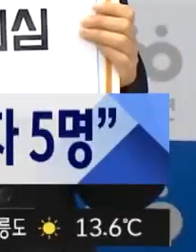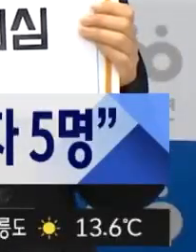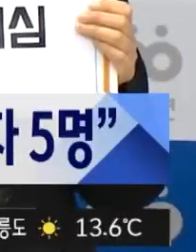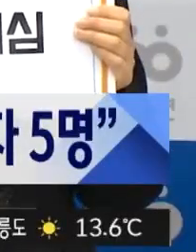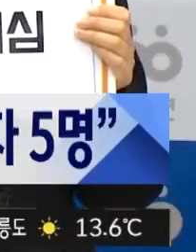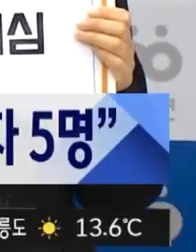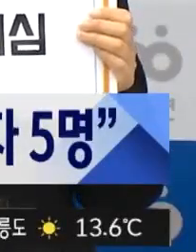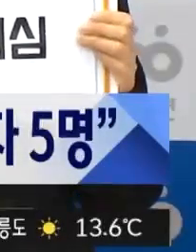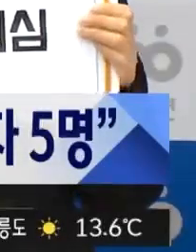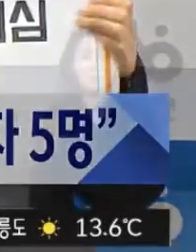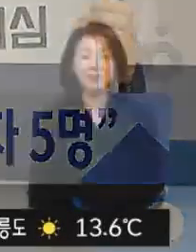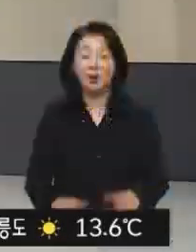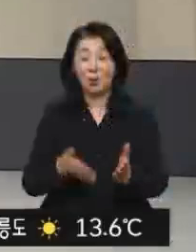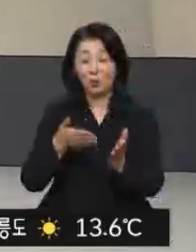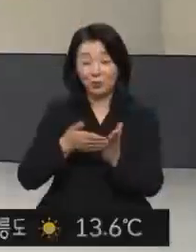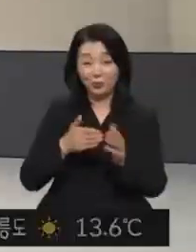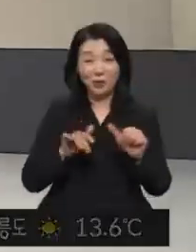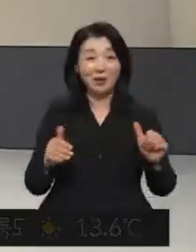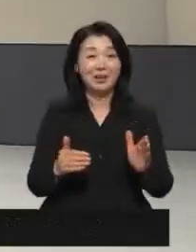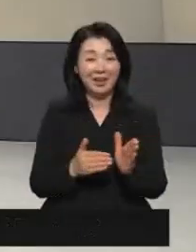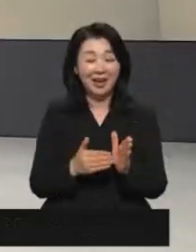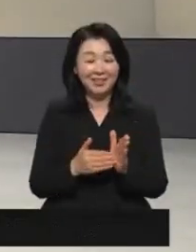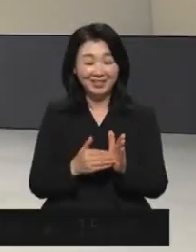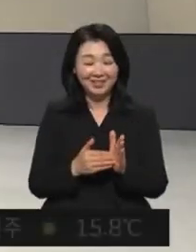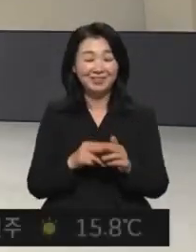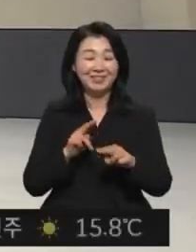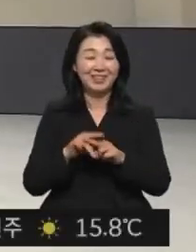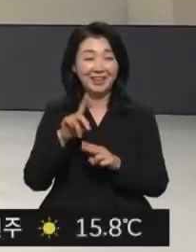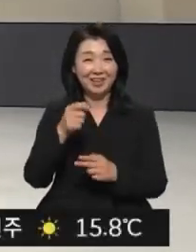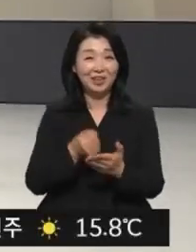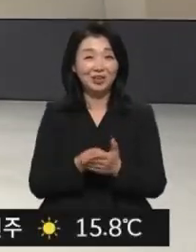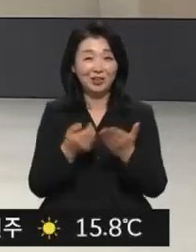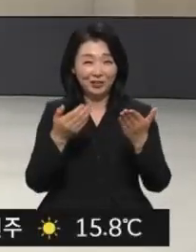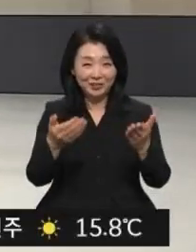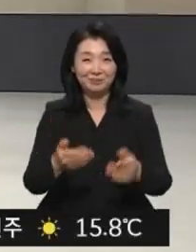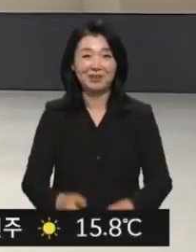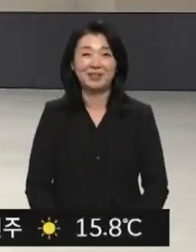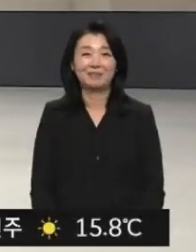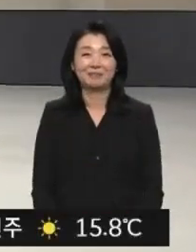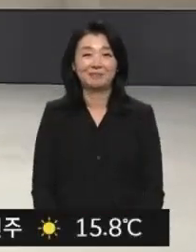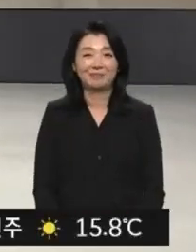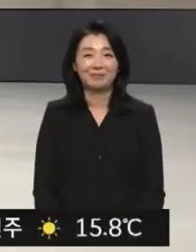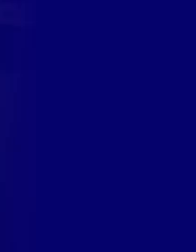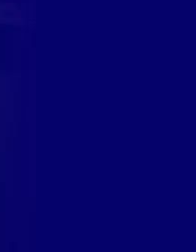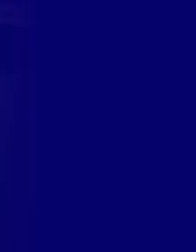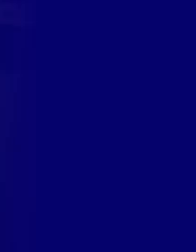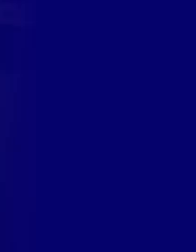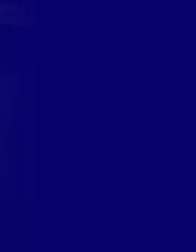네, 오늘의 뉴스픽은 여기까지입니다. 들어가서 원픽 뽑겠습니다. 뉴스픽5였습니다.